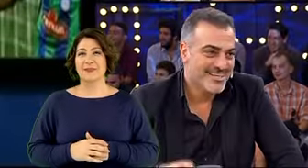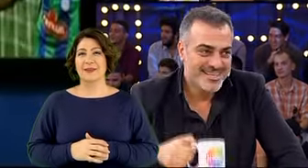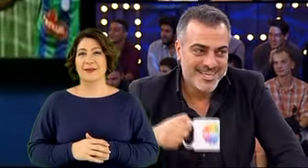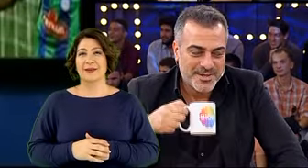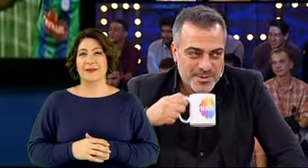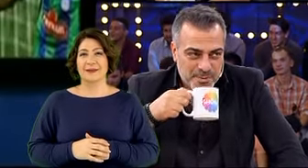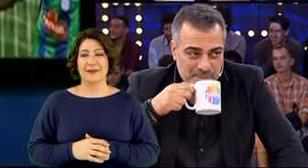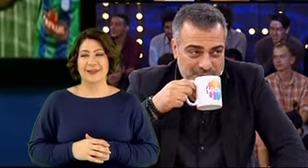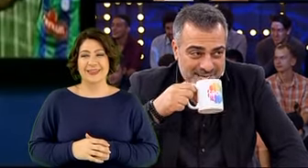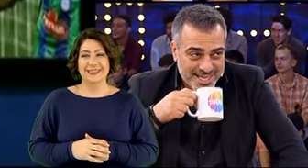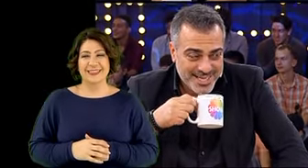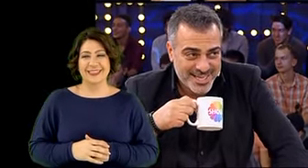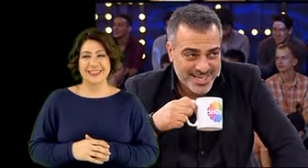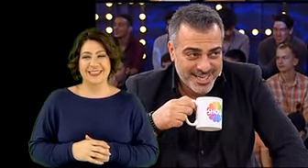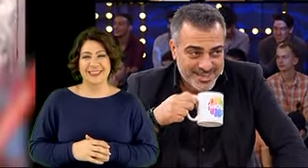Okay, bye.